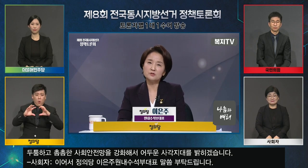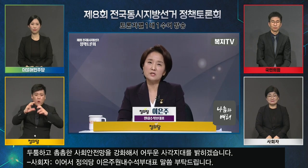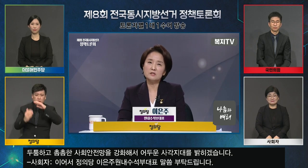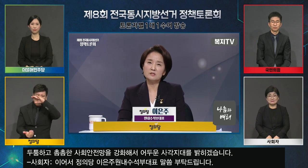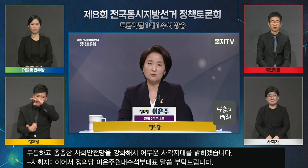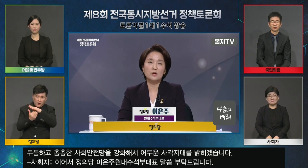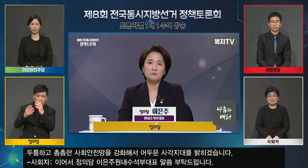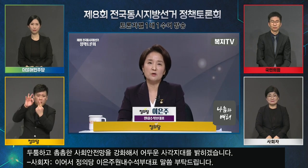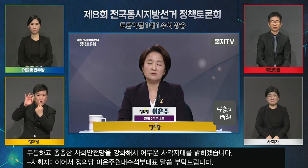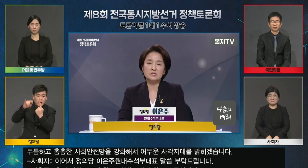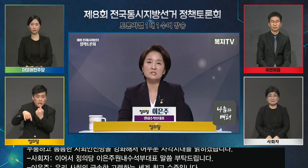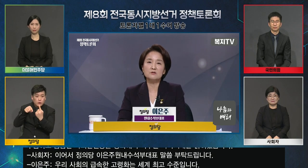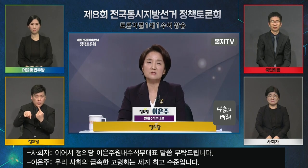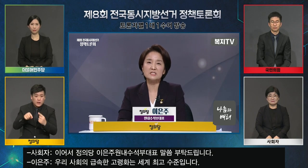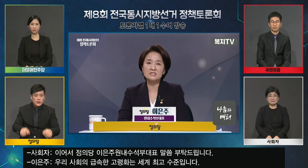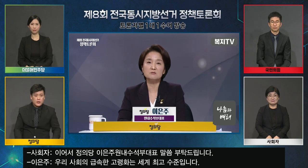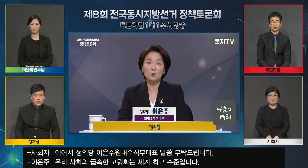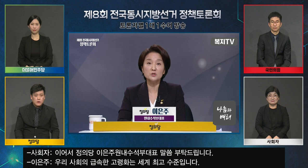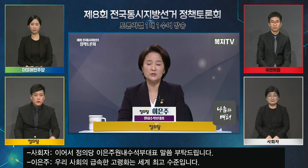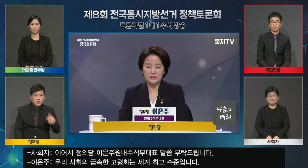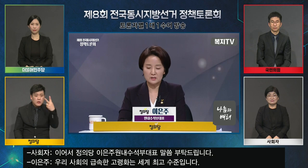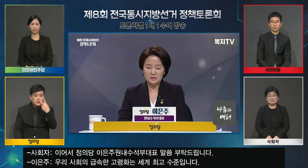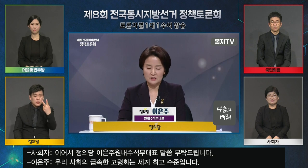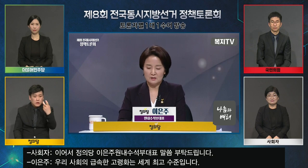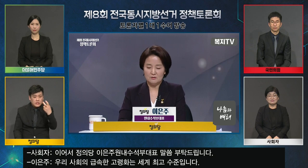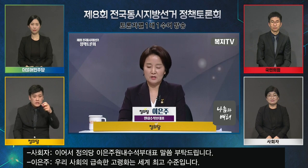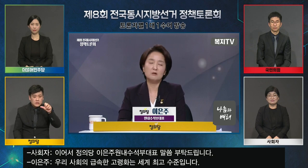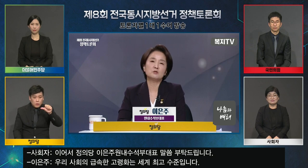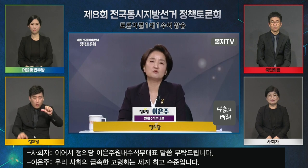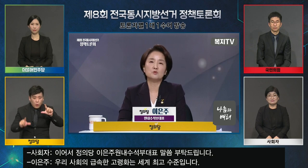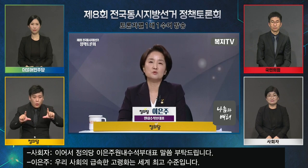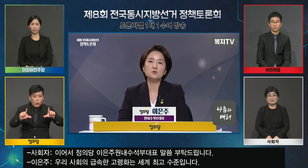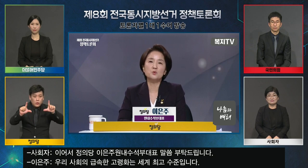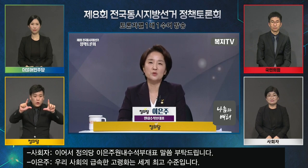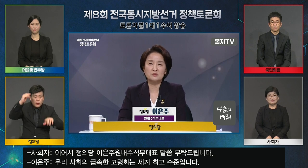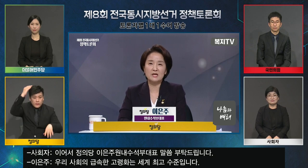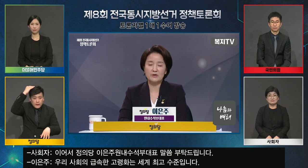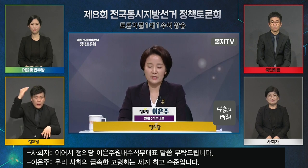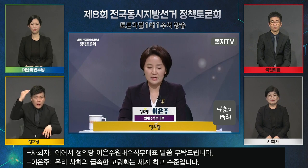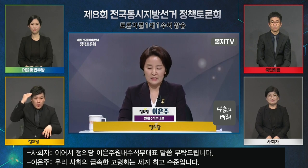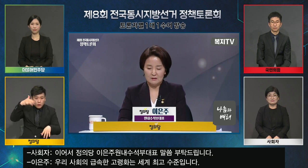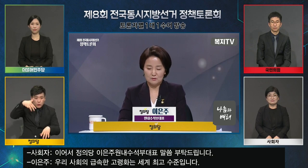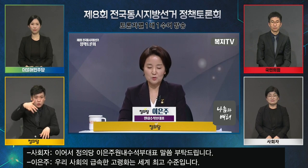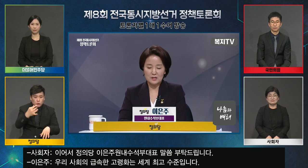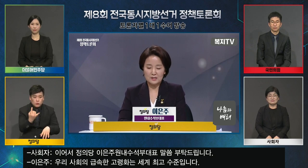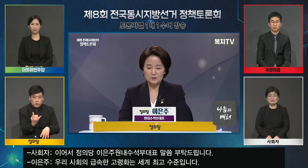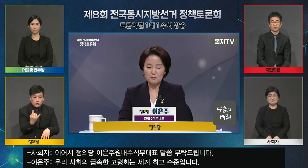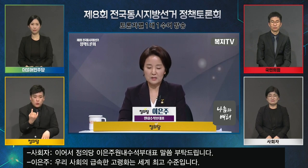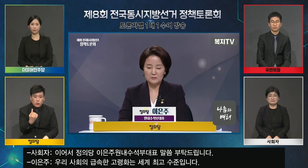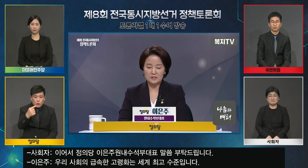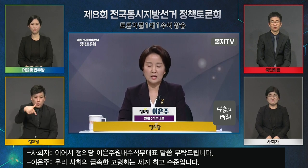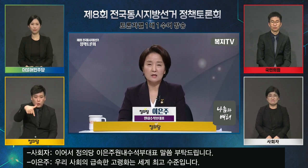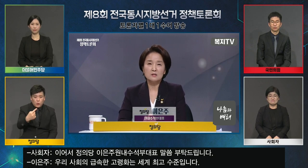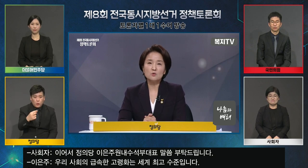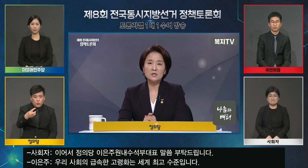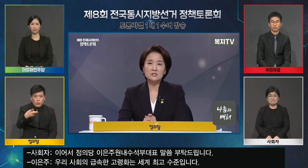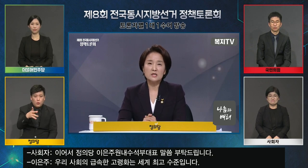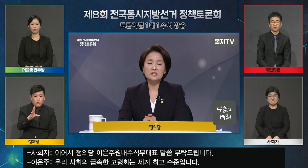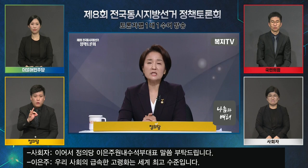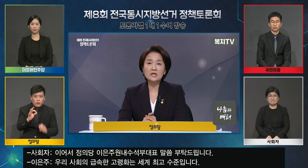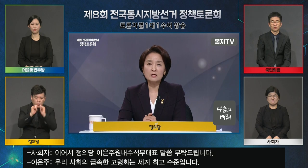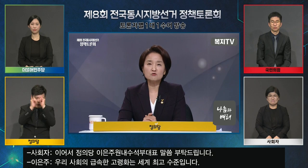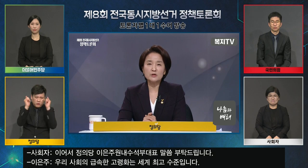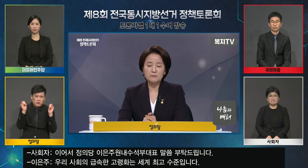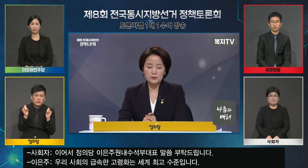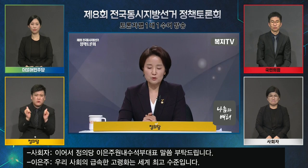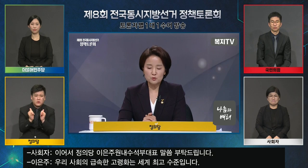현재 추세대로라면 2025년에는 대한민국도 초고령 사회에 도달할 전망입니다. 또한